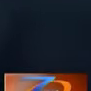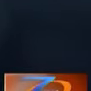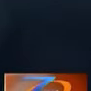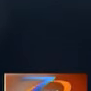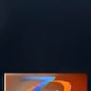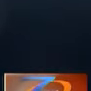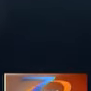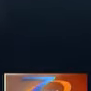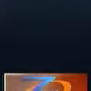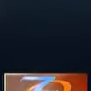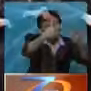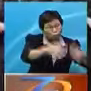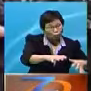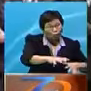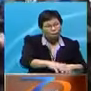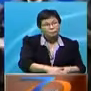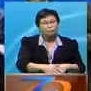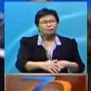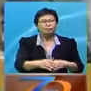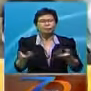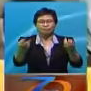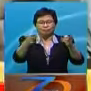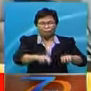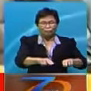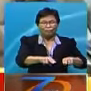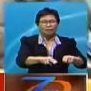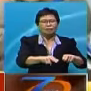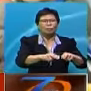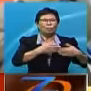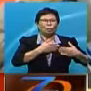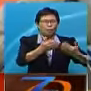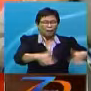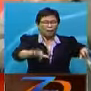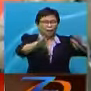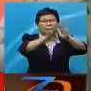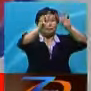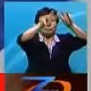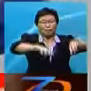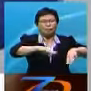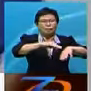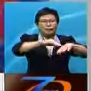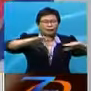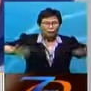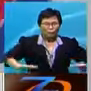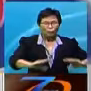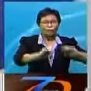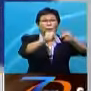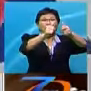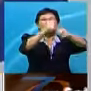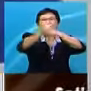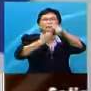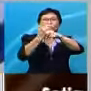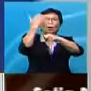Selepas Kuala Lumpur menjadi saksi kepada pemeteraian beberapa komitmen penting ASEAN pada sidang kemuncak tahun lalu,